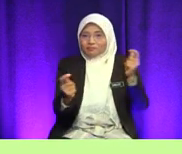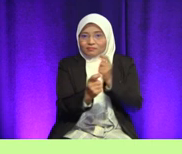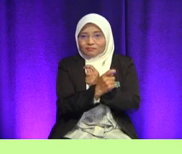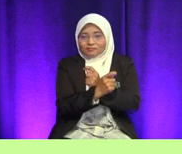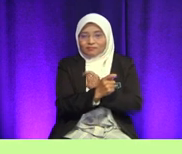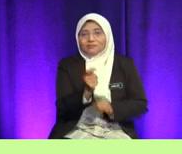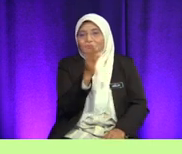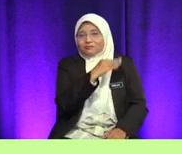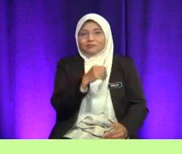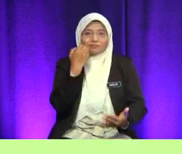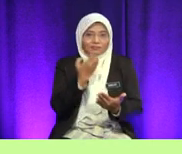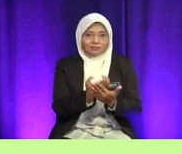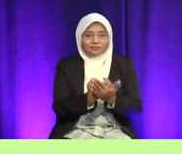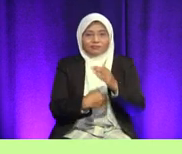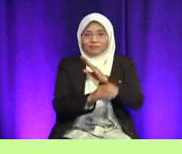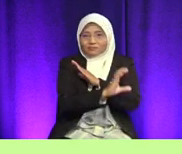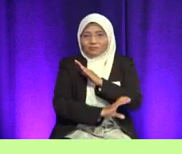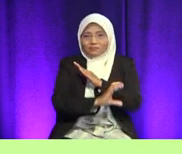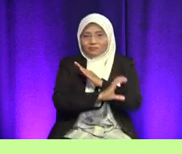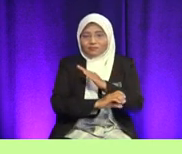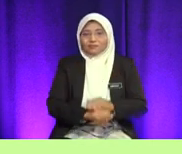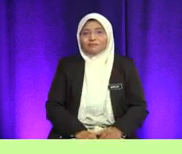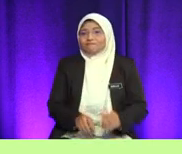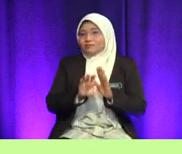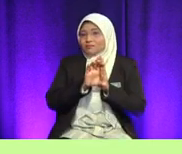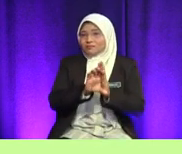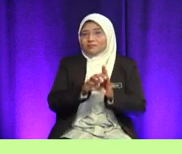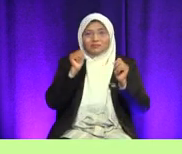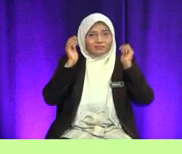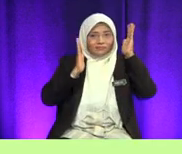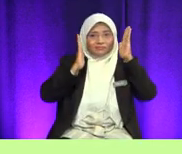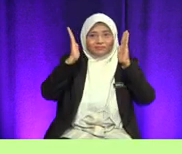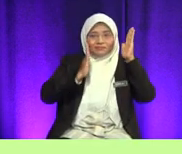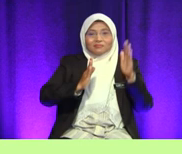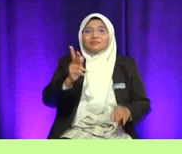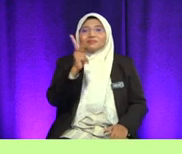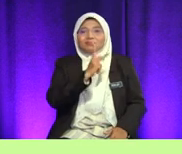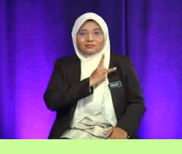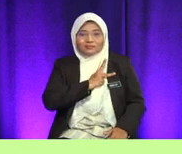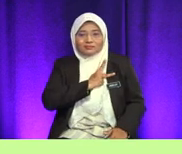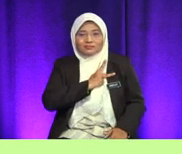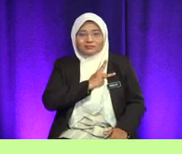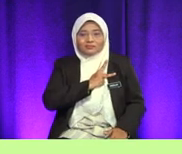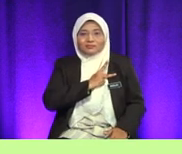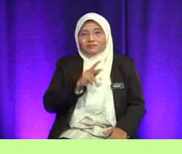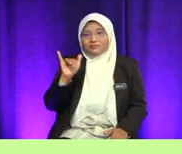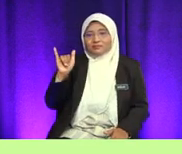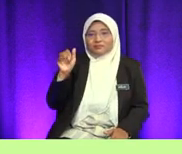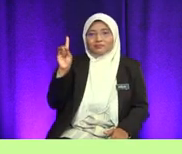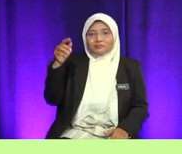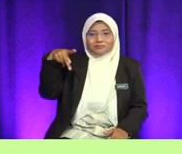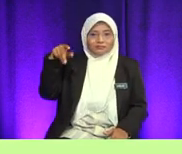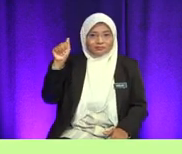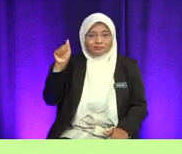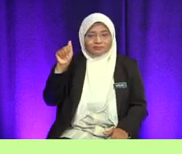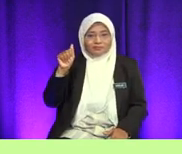lihat di Malaysia ketua utama negara kita ialah yang dipertuan agung mana kali ketua kerajaan